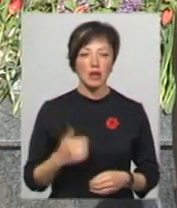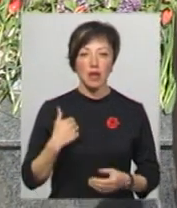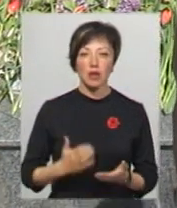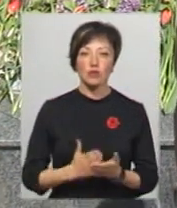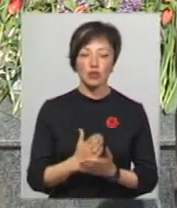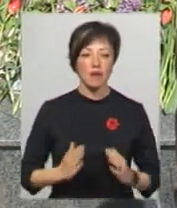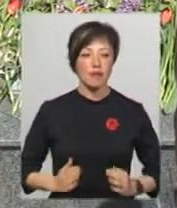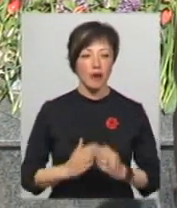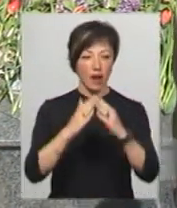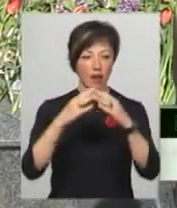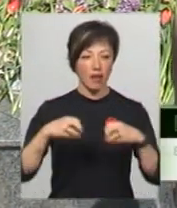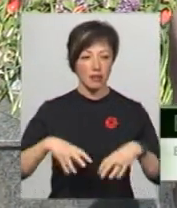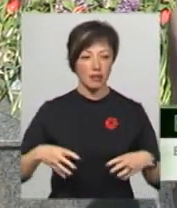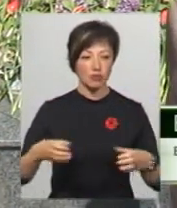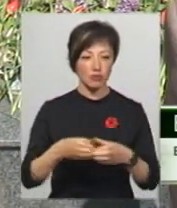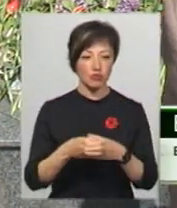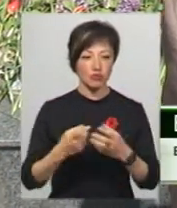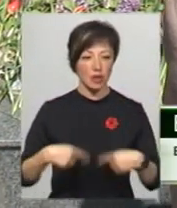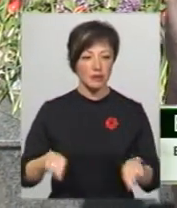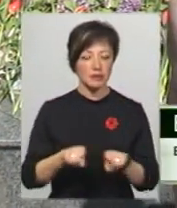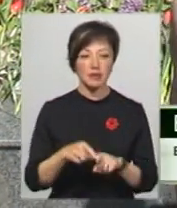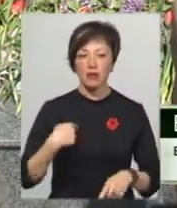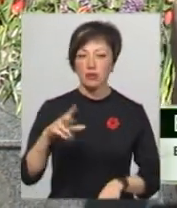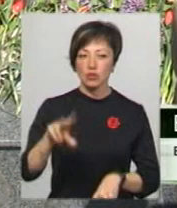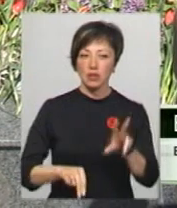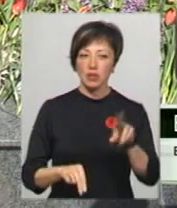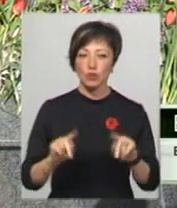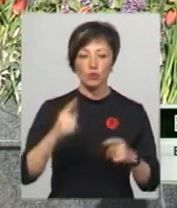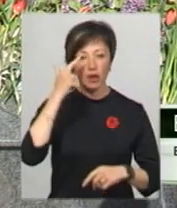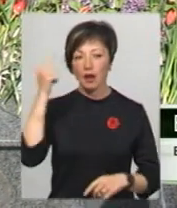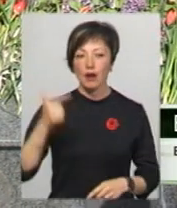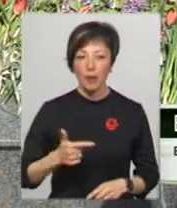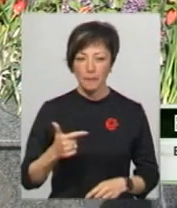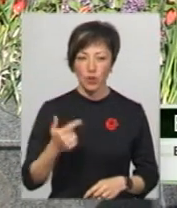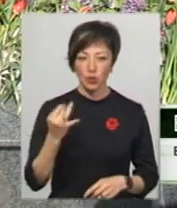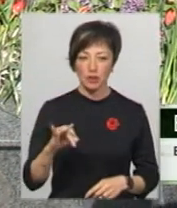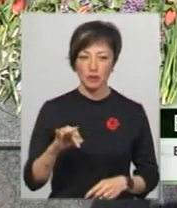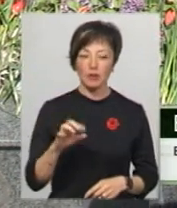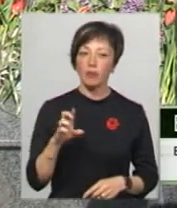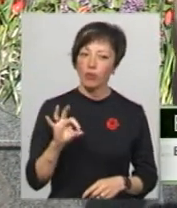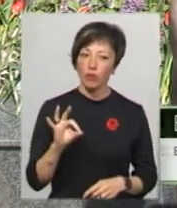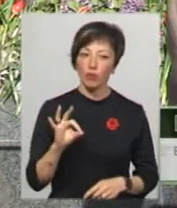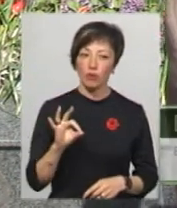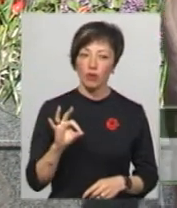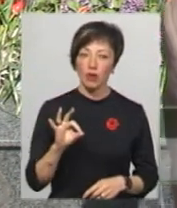ракетній часті, так як я вважався дуже грамотний, бо